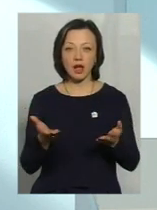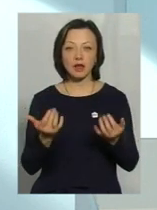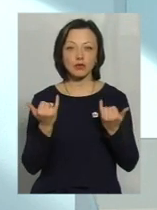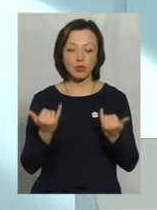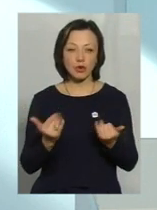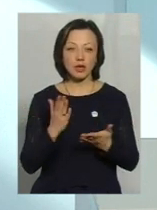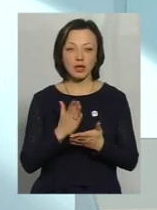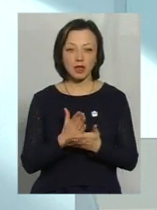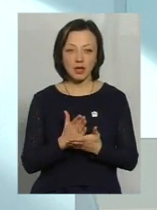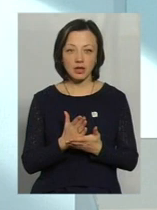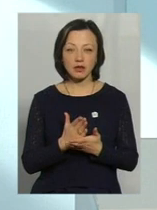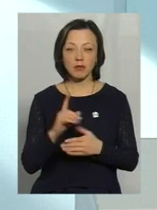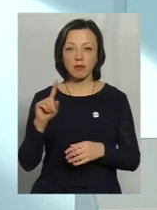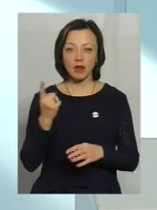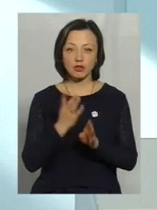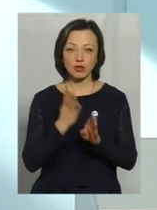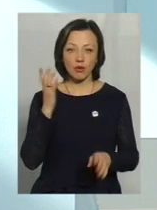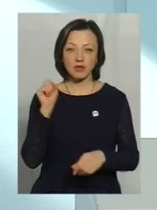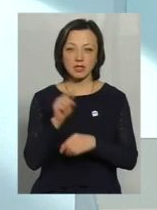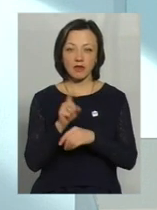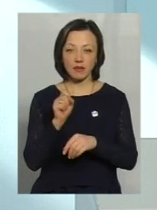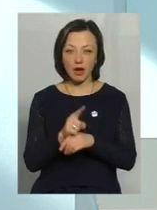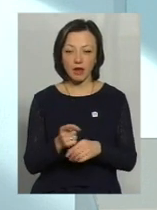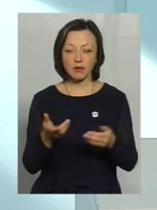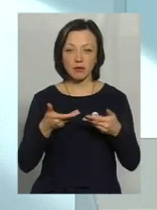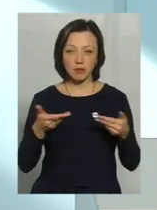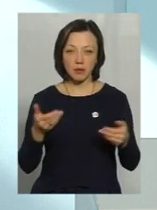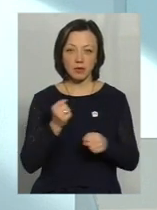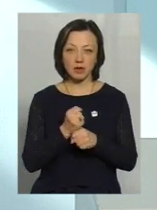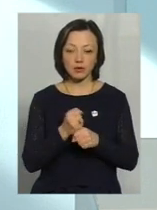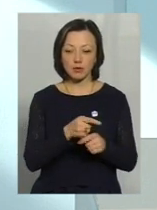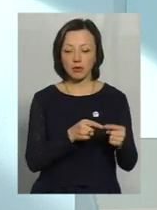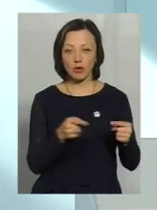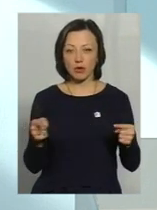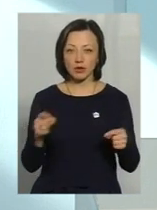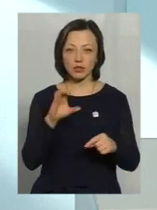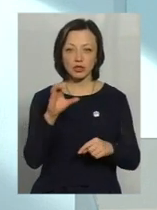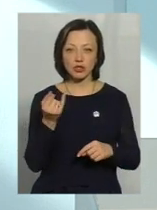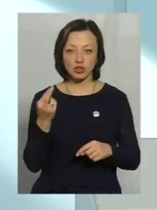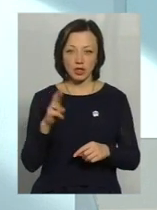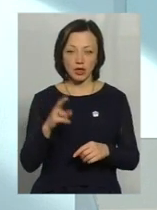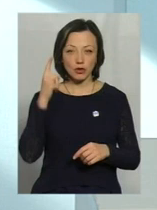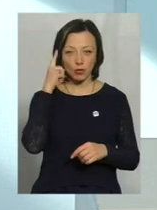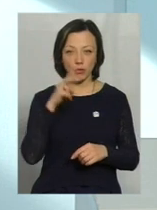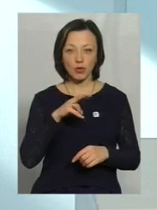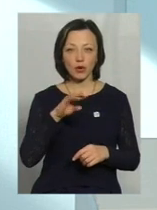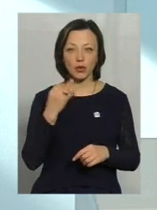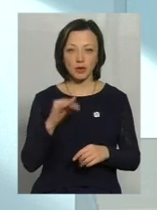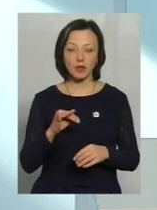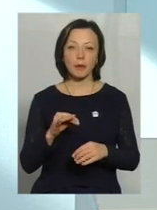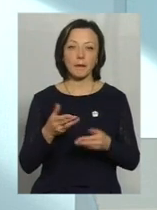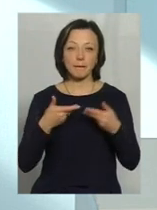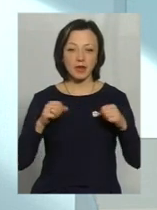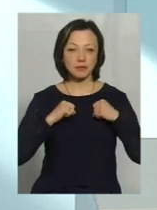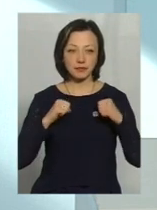сьогодні є одним із першочергових завдань, яке ми сьогодні працюємо на протязі січня. І я думаю, що в лютому місяці ми